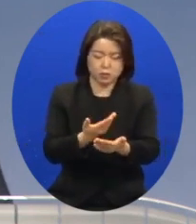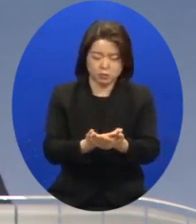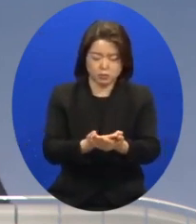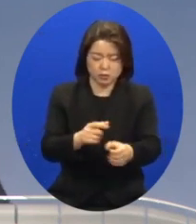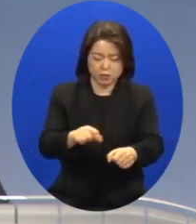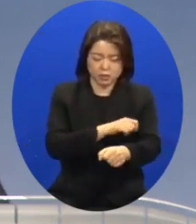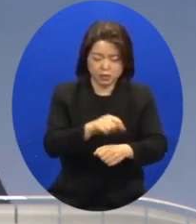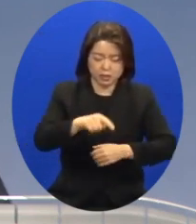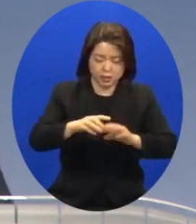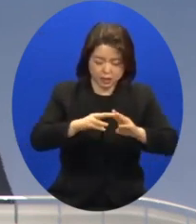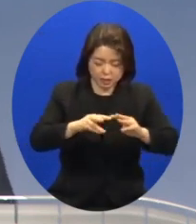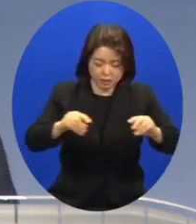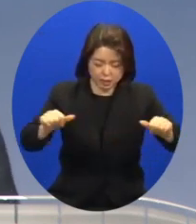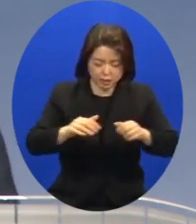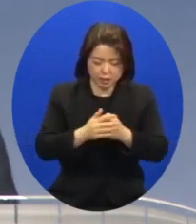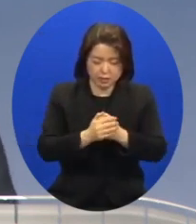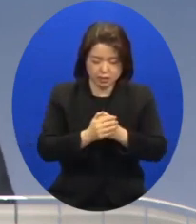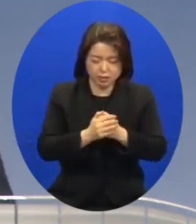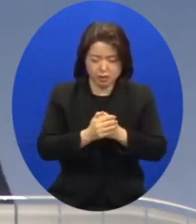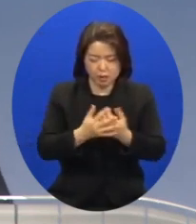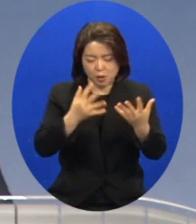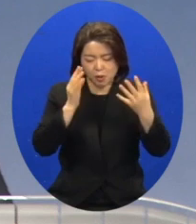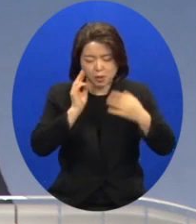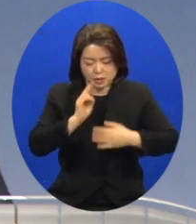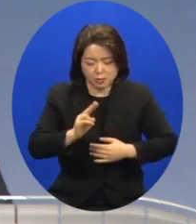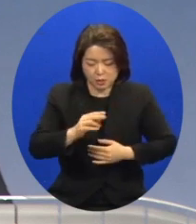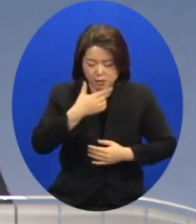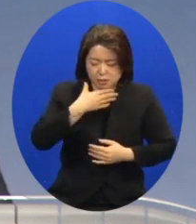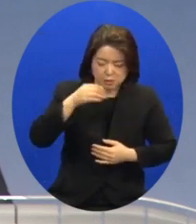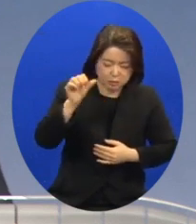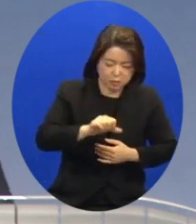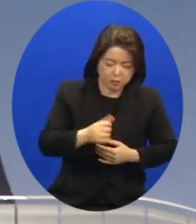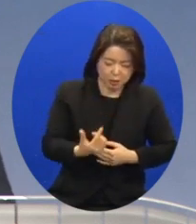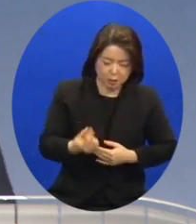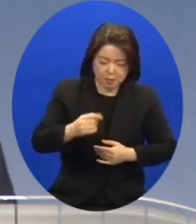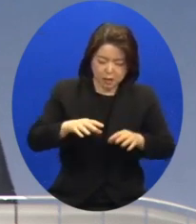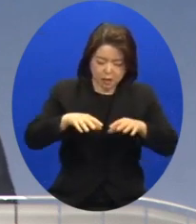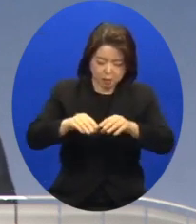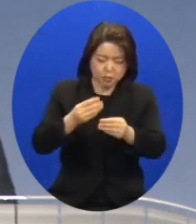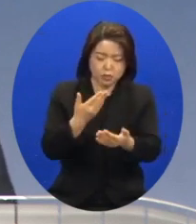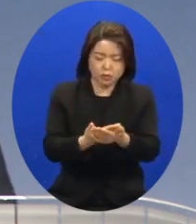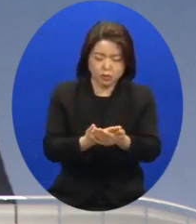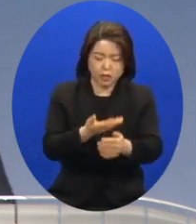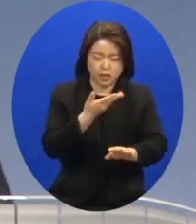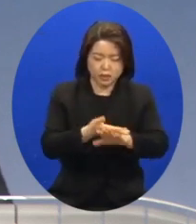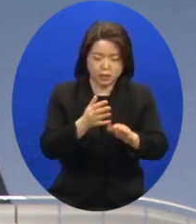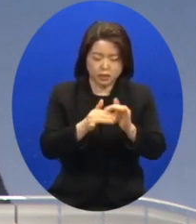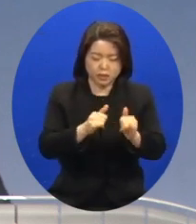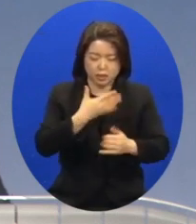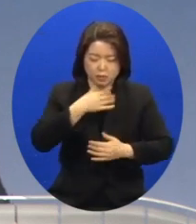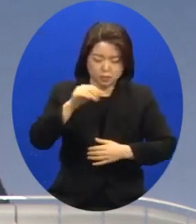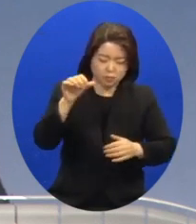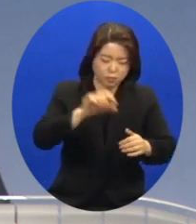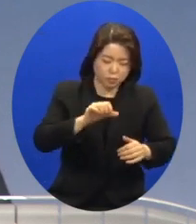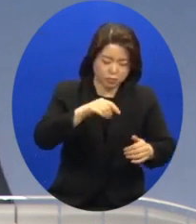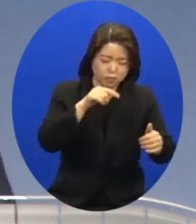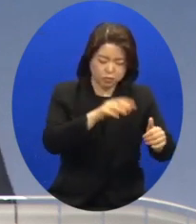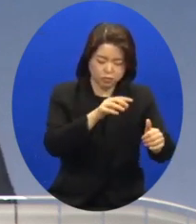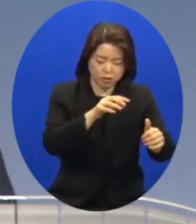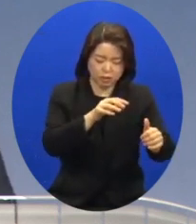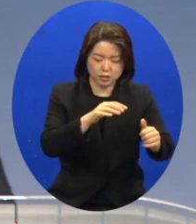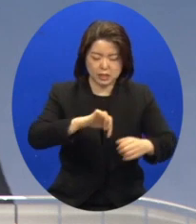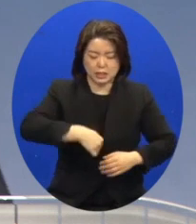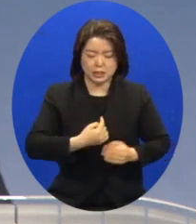이 땅에서 횡행하는 저주가 속히 그치게 하소서. 다른 사람을 저주하는 것이 결국 자기 자신을 향한